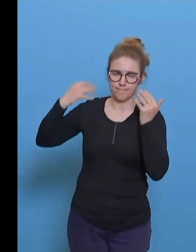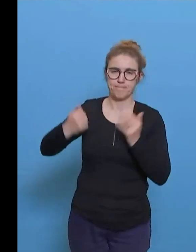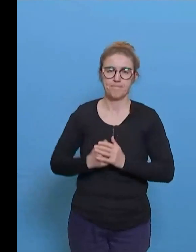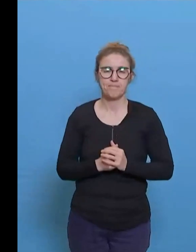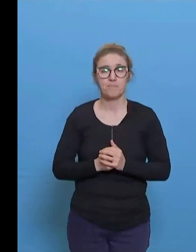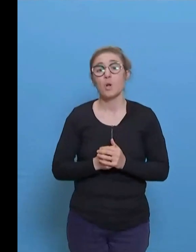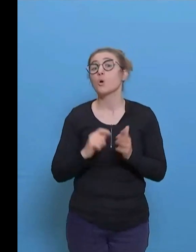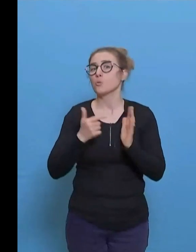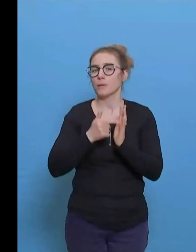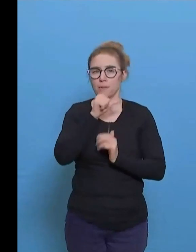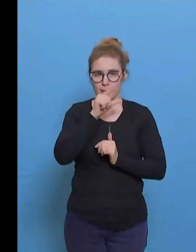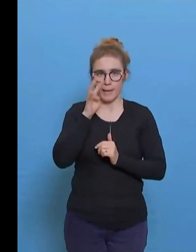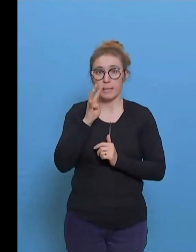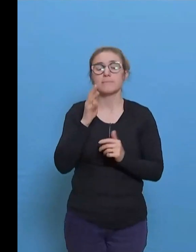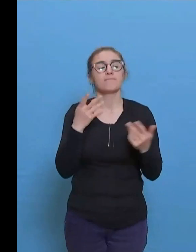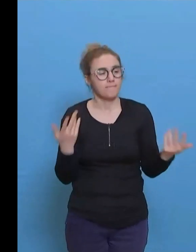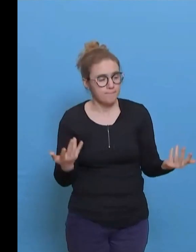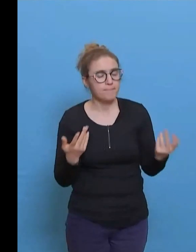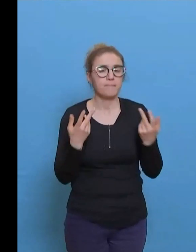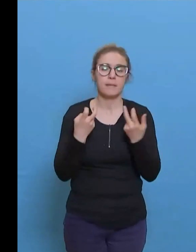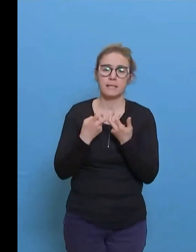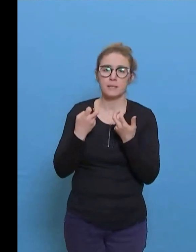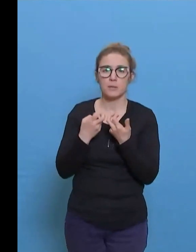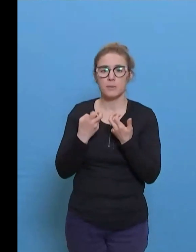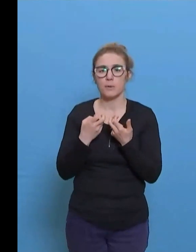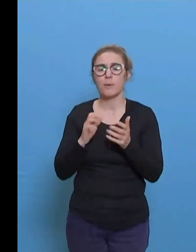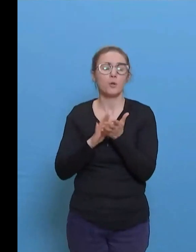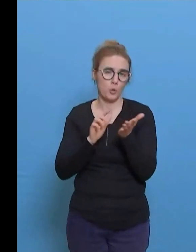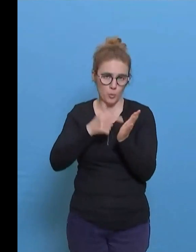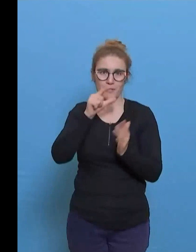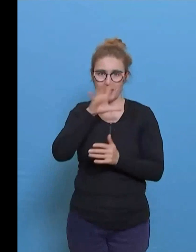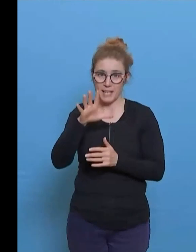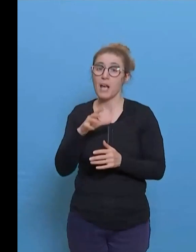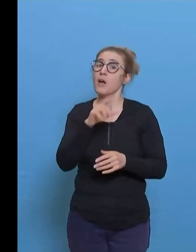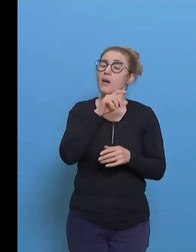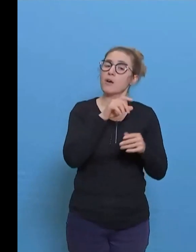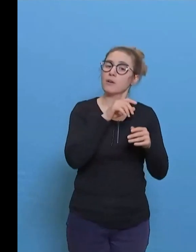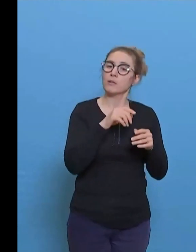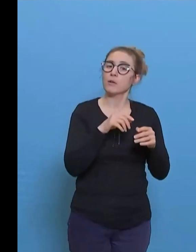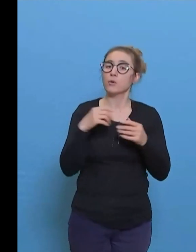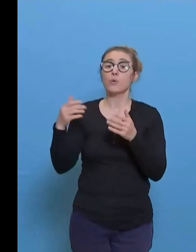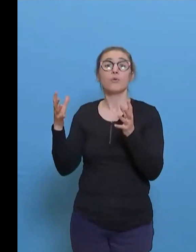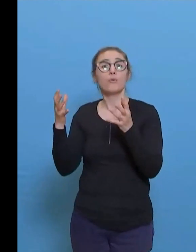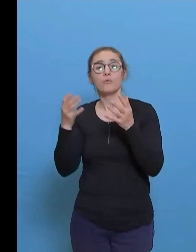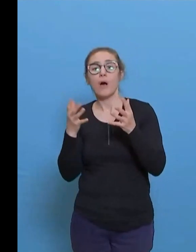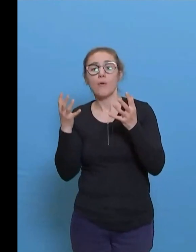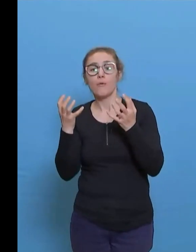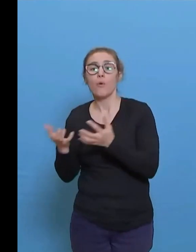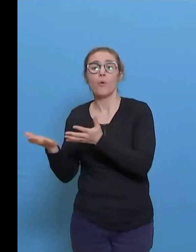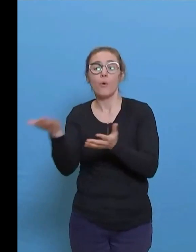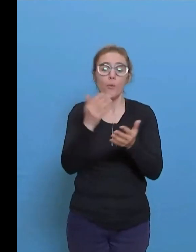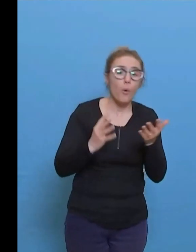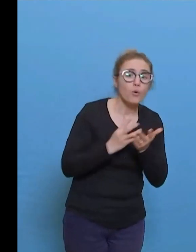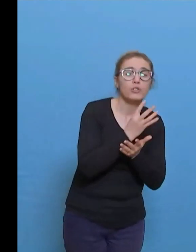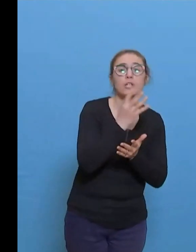en 2024, par exemple, en 2025, 25% de plus de demandes sur les